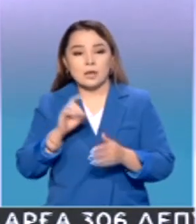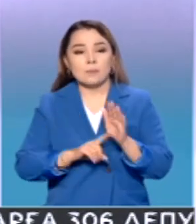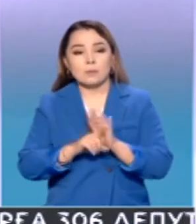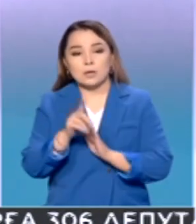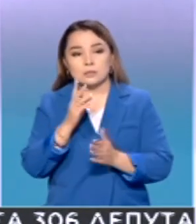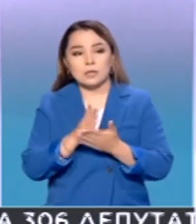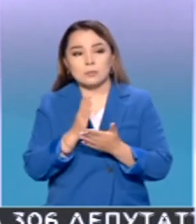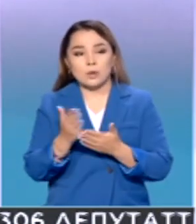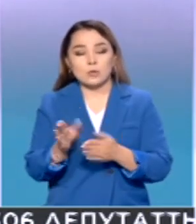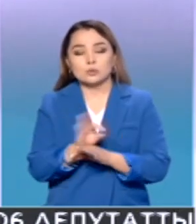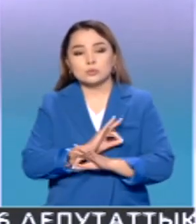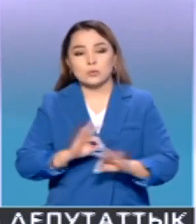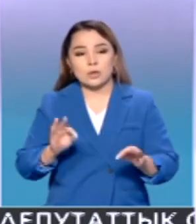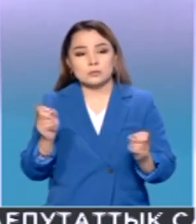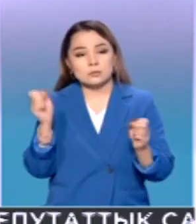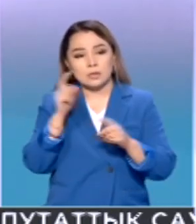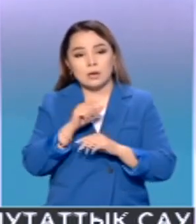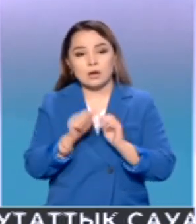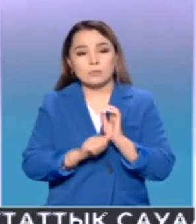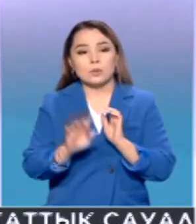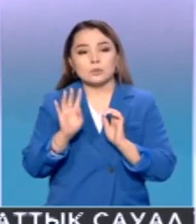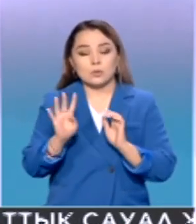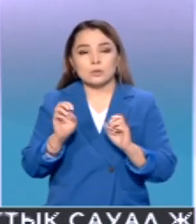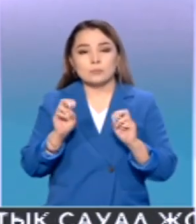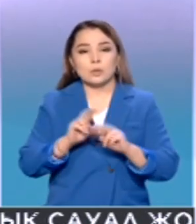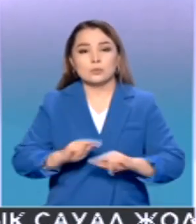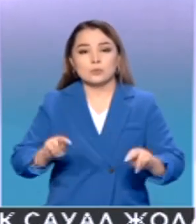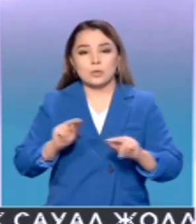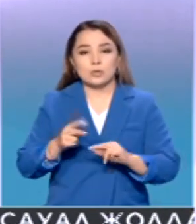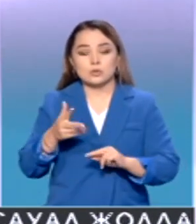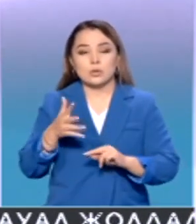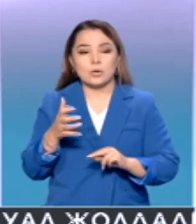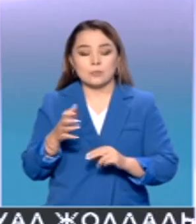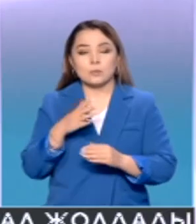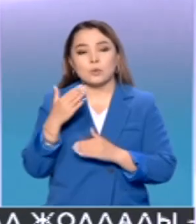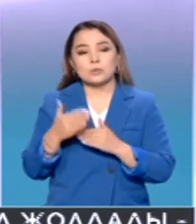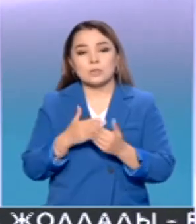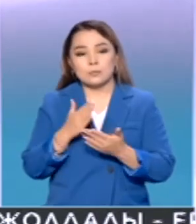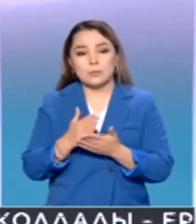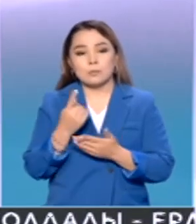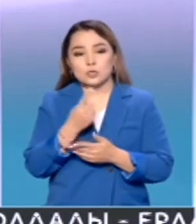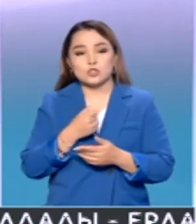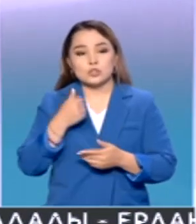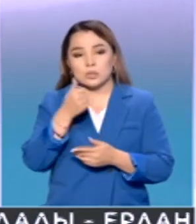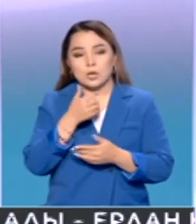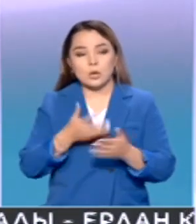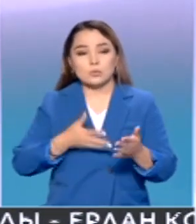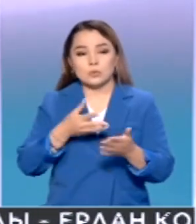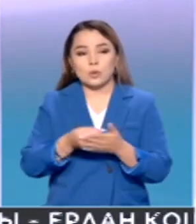басталады. Үздік деп танылған 64 ұстаз 3,5 миллион көлемде бір жолға төлем ала алады.